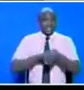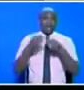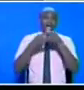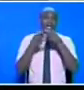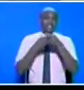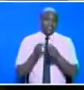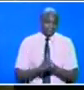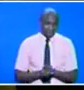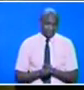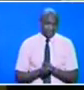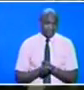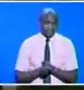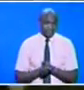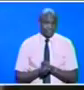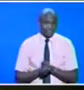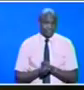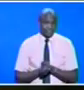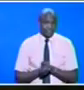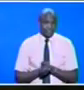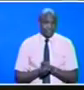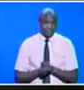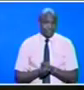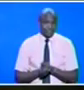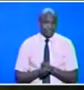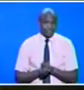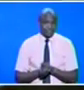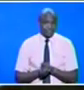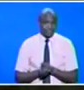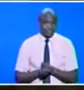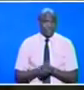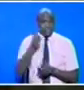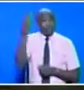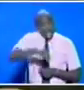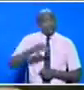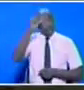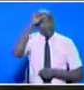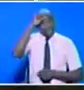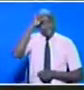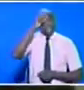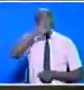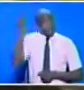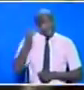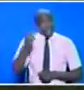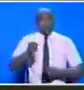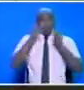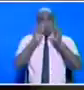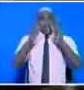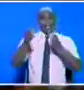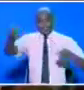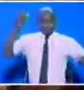tarehe 8. Wewe umeacha tipi? Saidi. Umekuja kwa serikali? Jubilee. Sawa wewe. Hiyo tupe